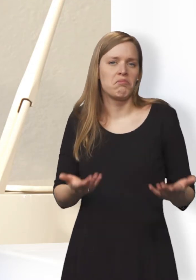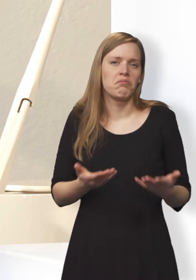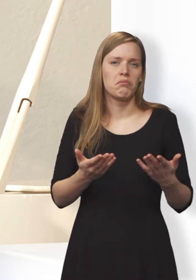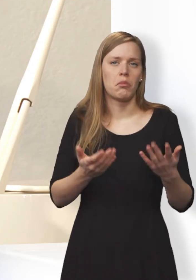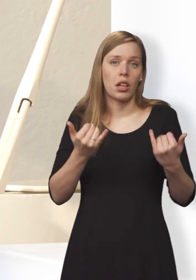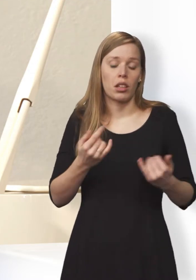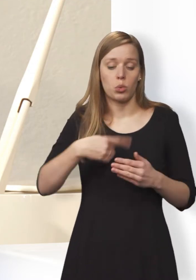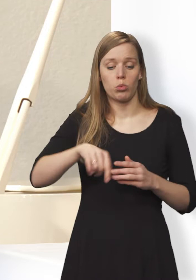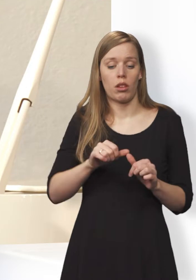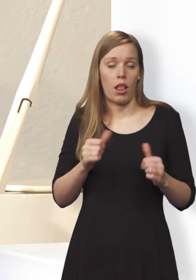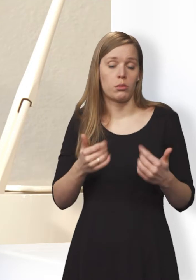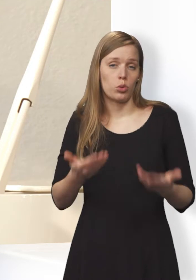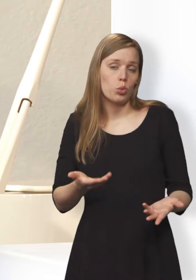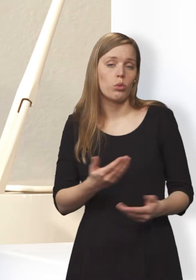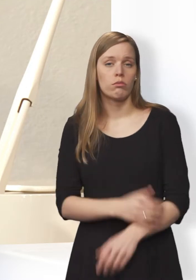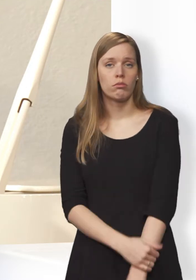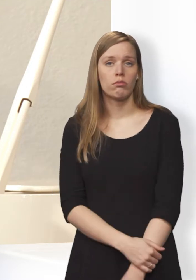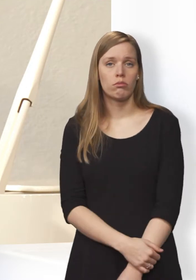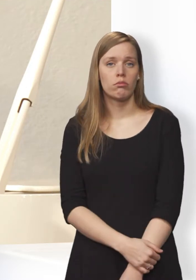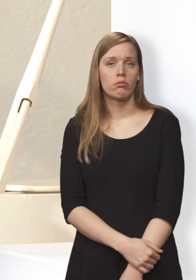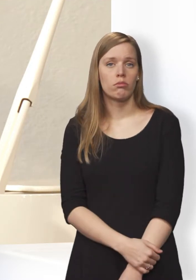unserem leben dazu und